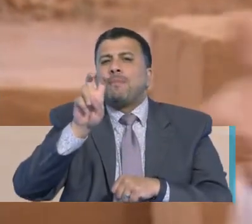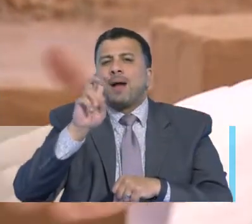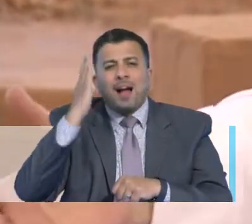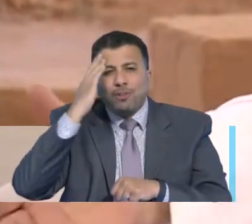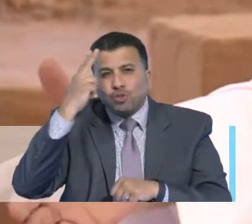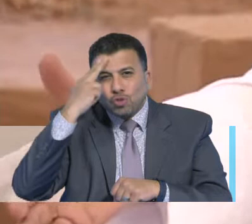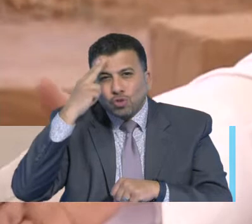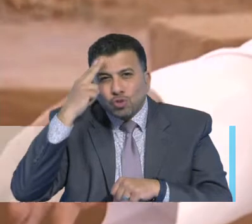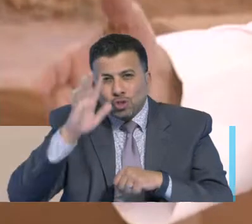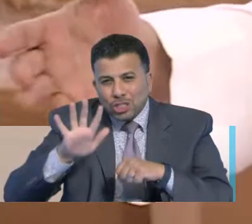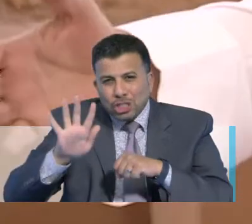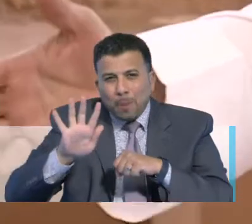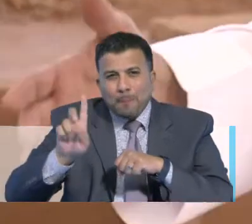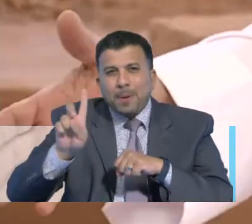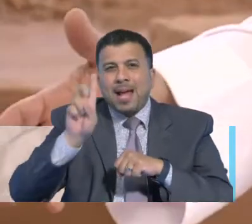جت من جنوب